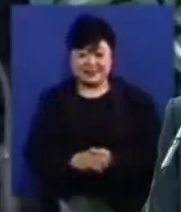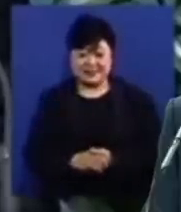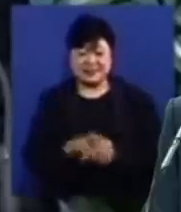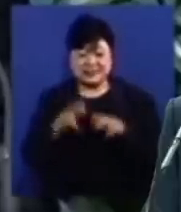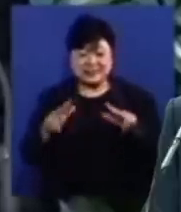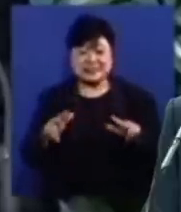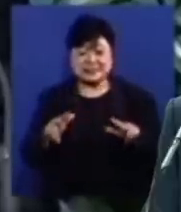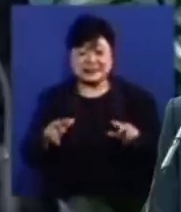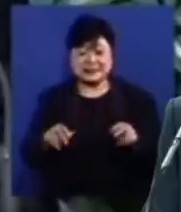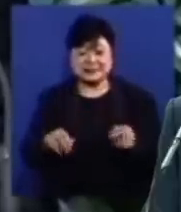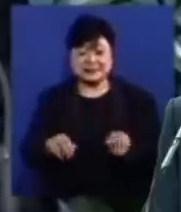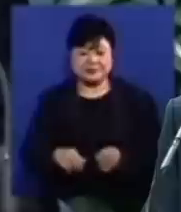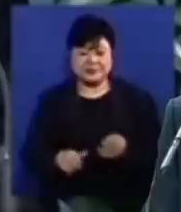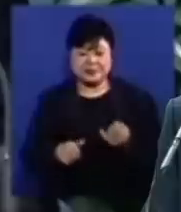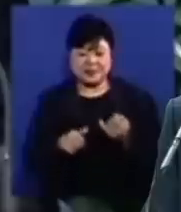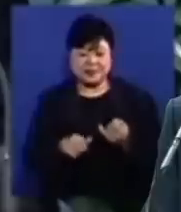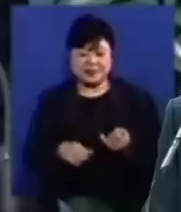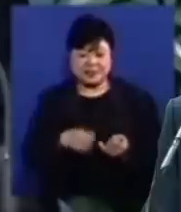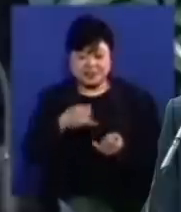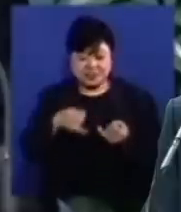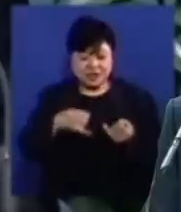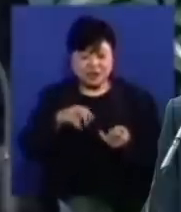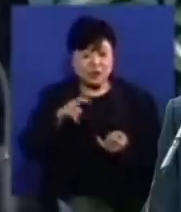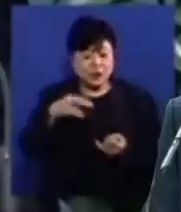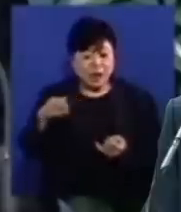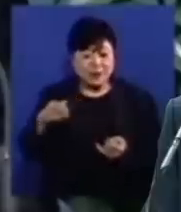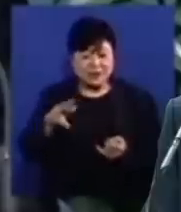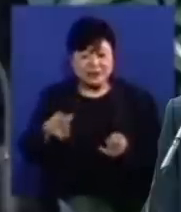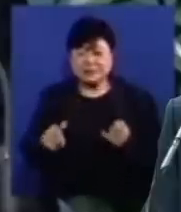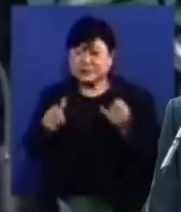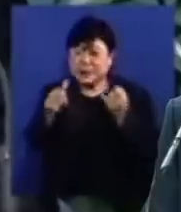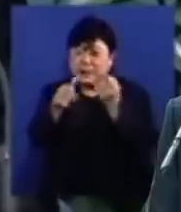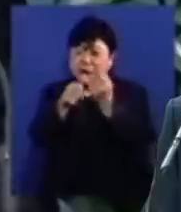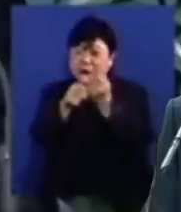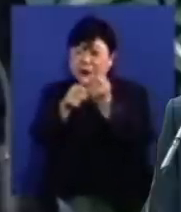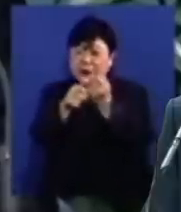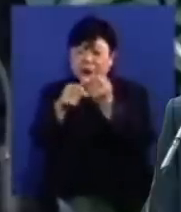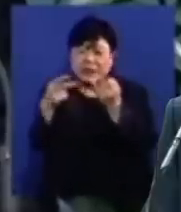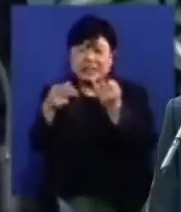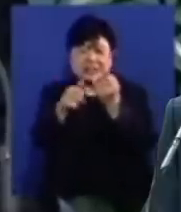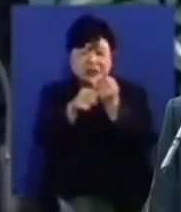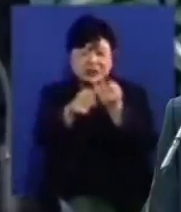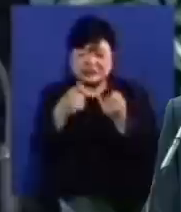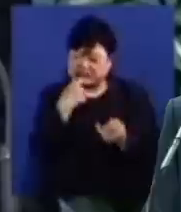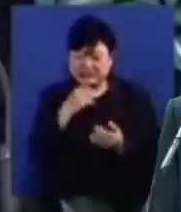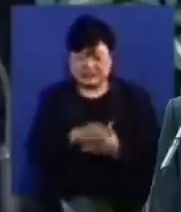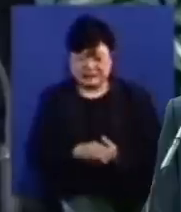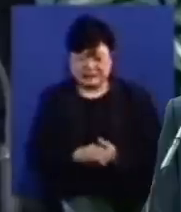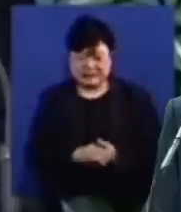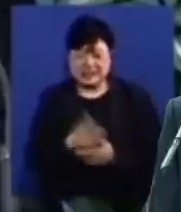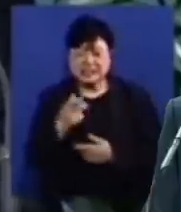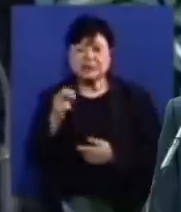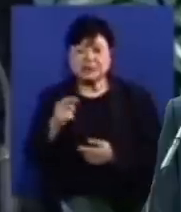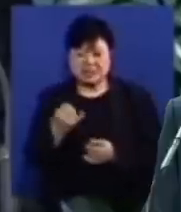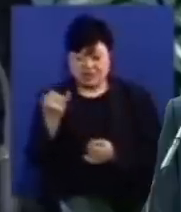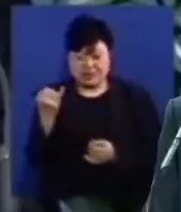지금 처녀로 돌아가서 결혼하라면 현재 있는 남편하고는 안 결혼 안 하겠다.